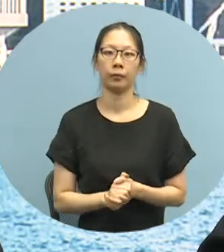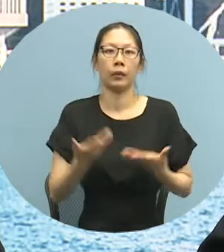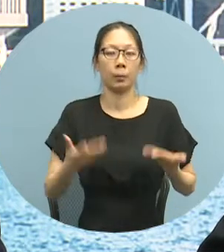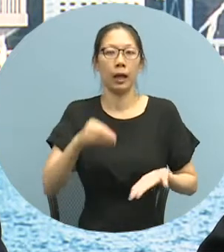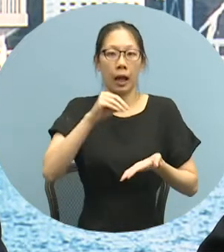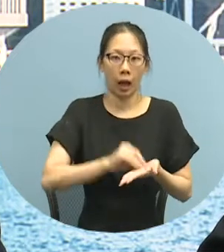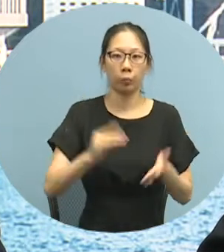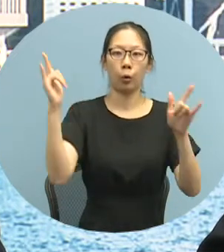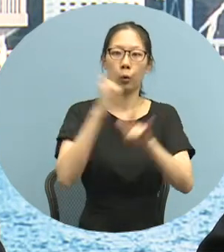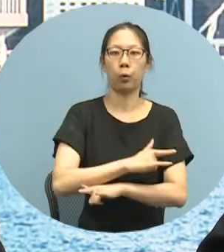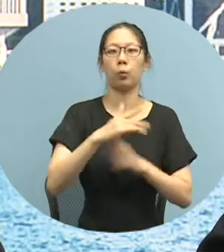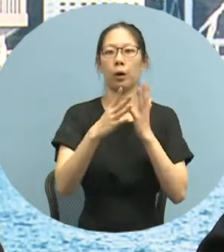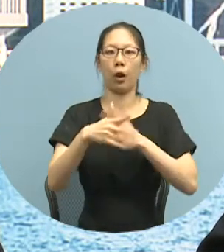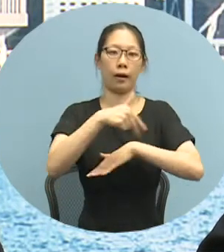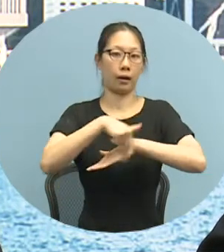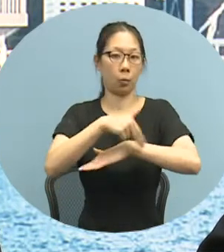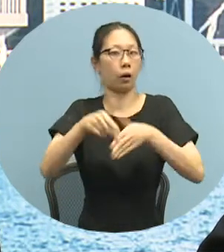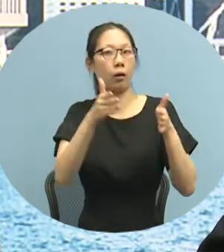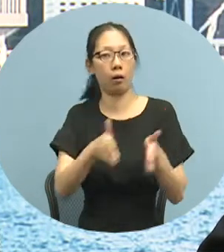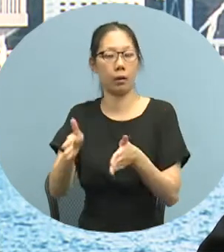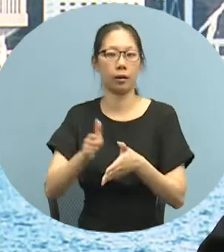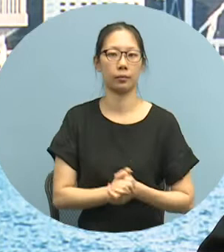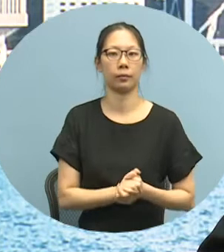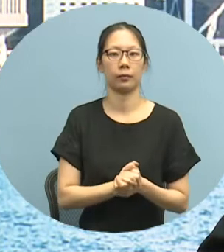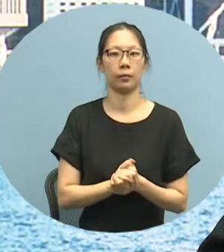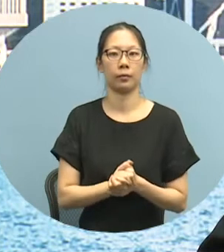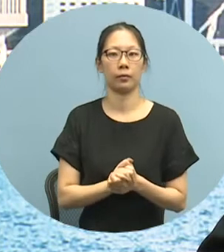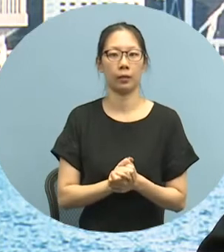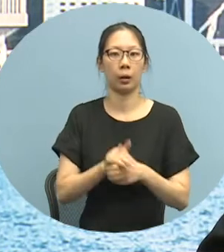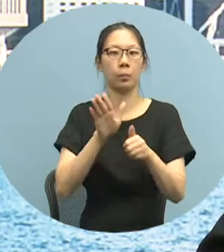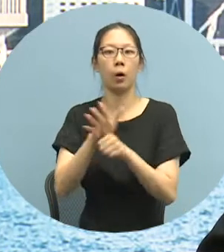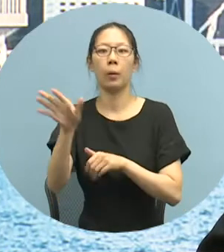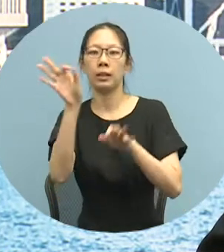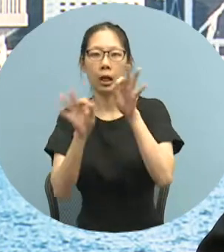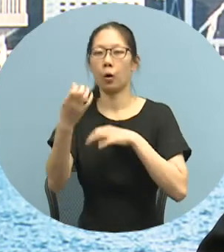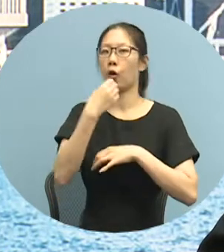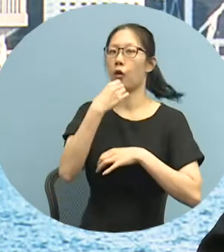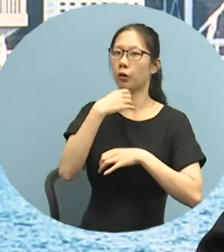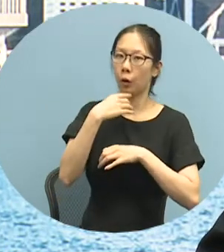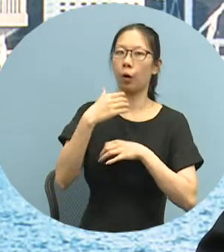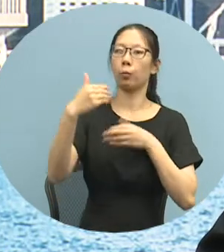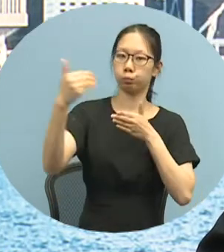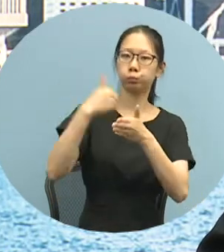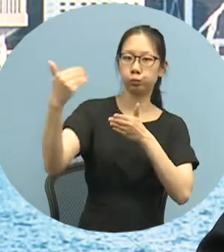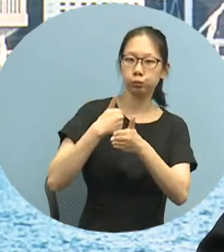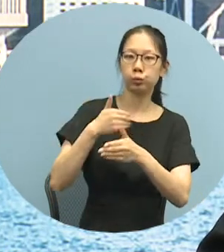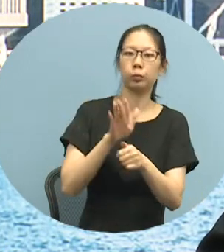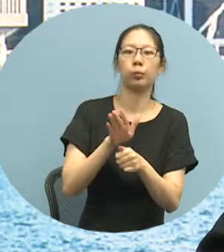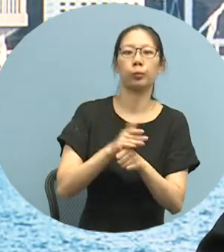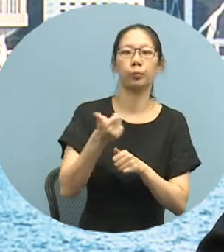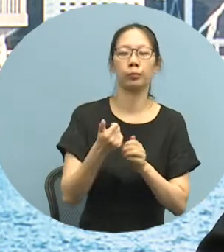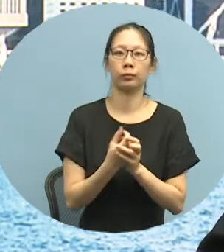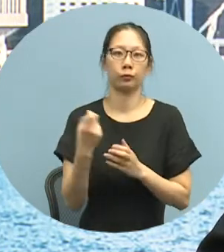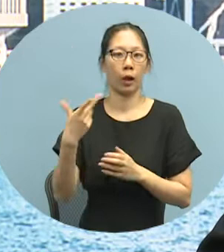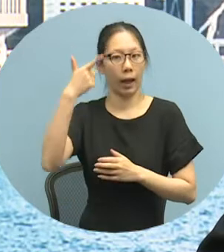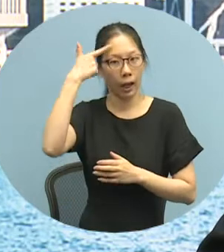個航空旅遊氣泡的具體安排咧，唔單止有利於新加坡同埋香港互相之間的往還，亦都有助咧，我哋繼續可以